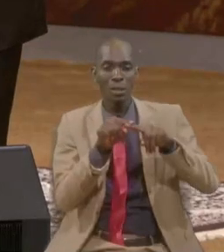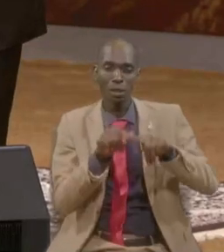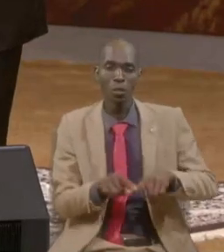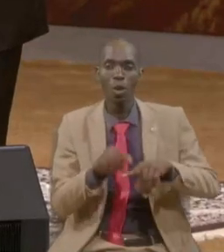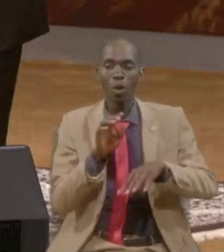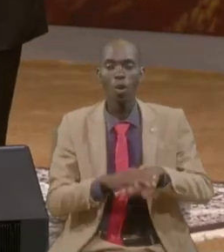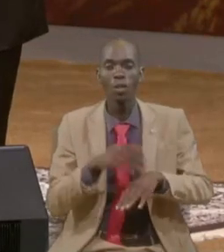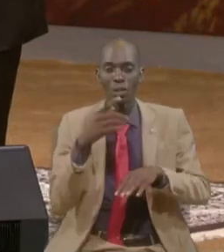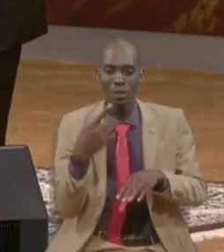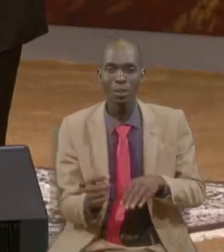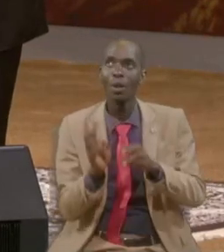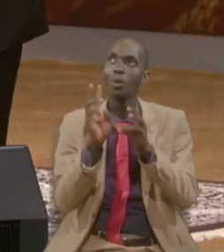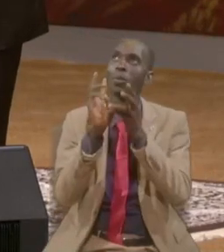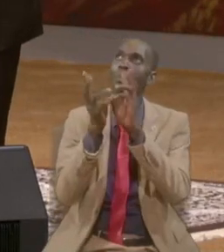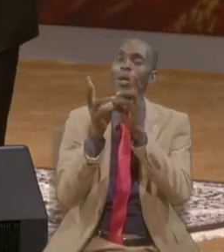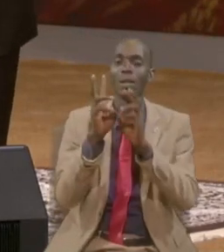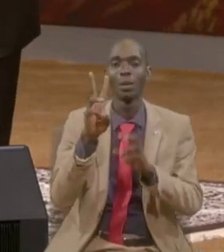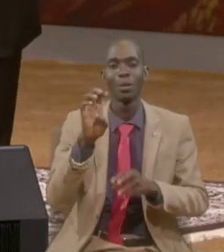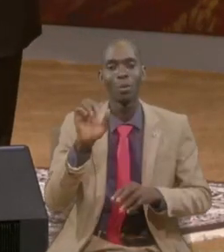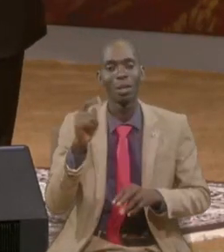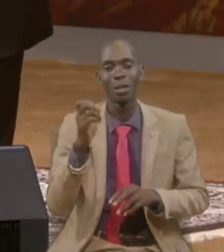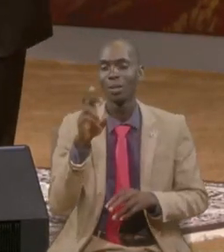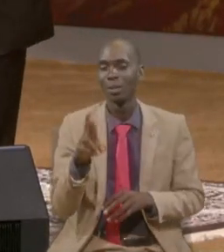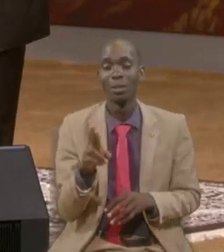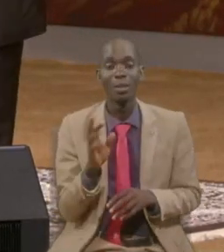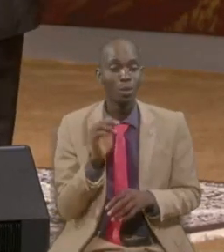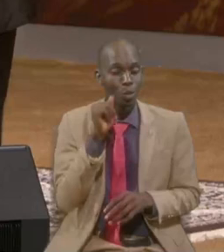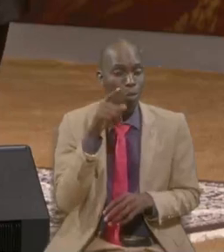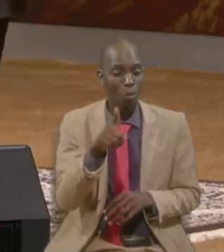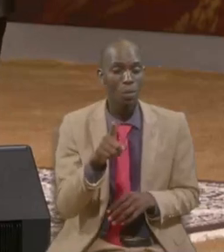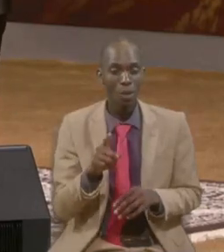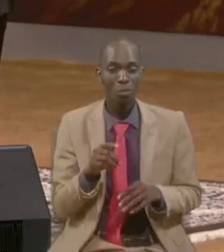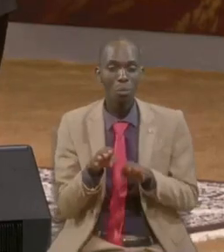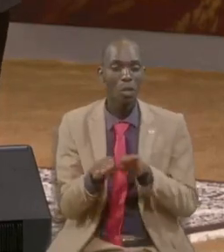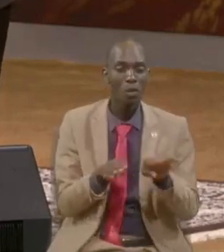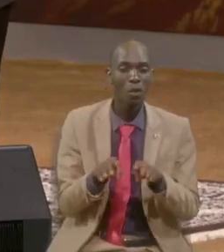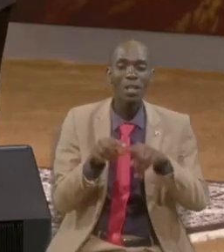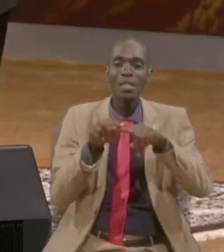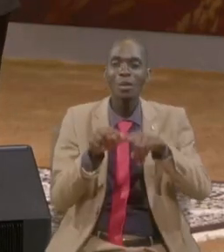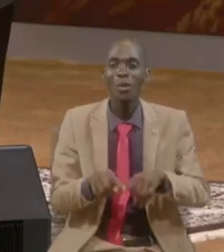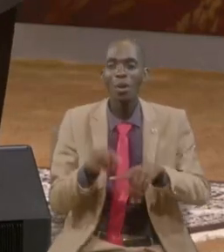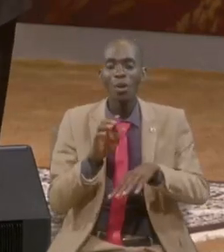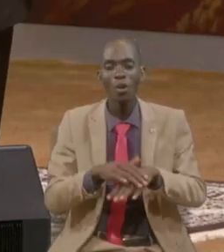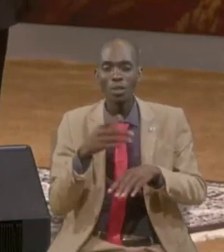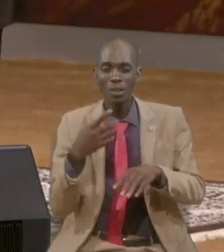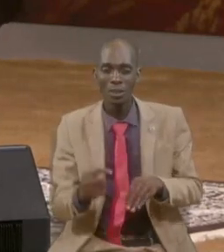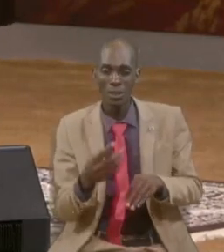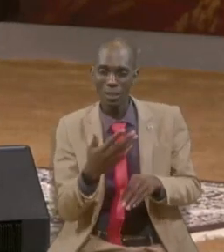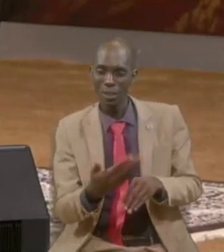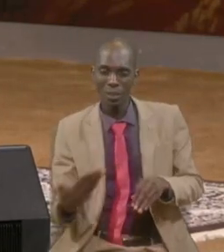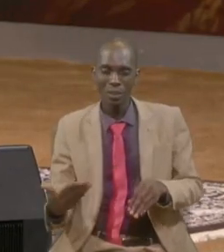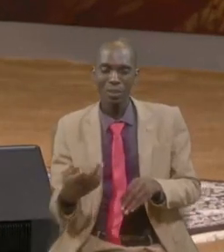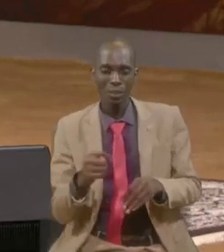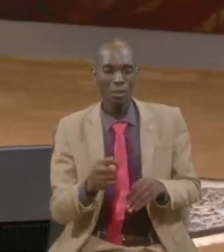dépend du climat. Son comportement dépend du changement